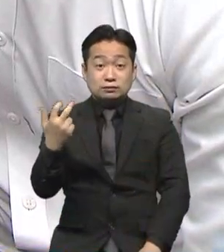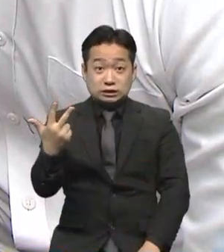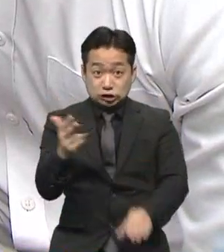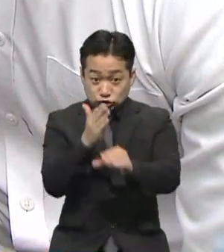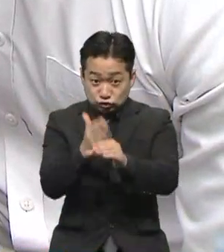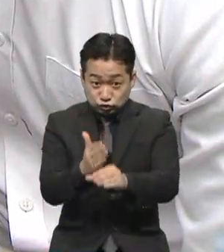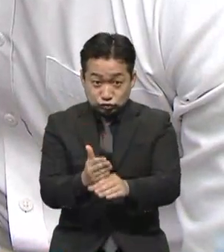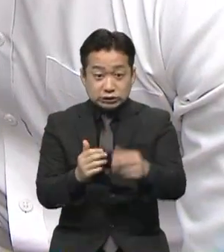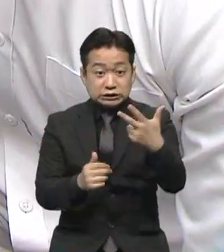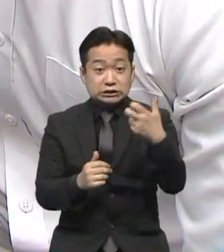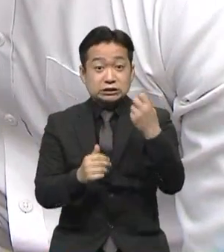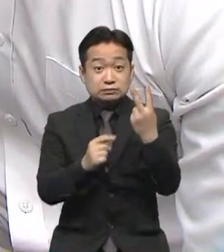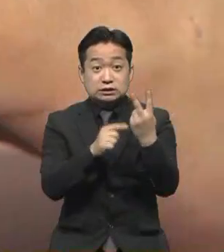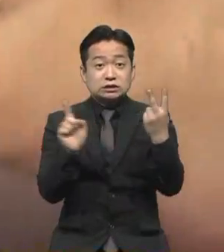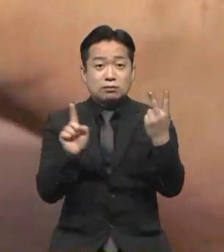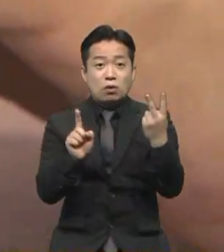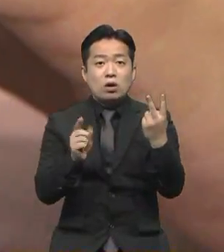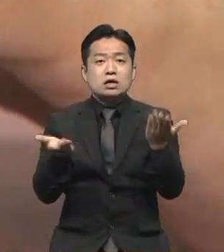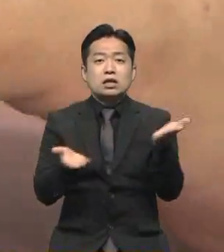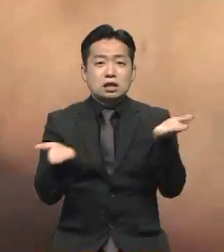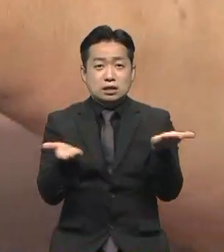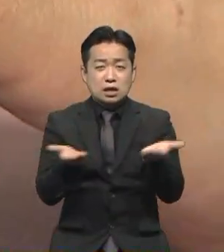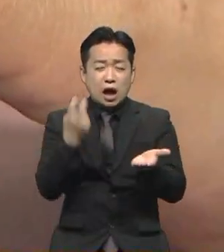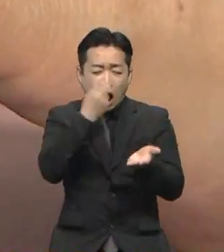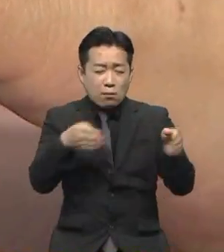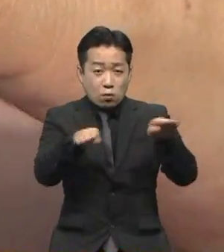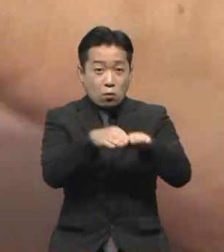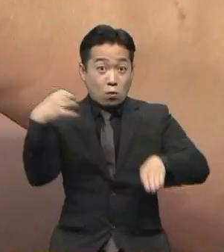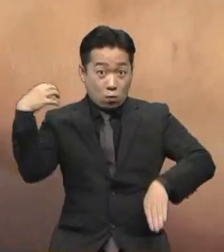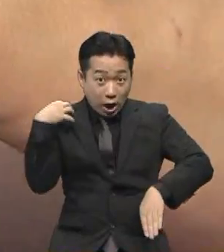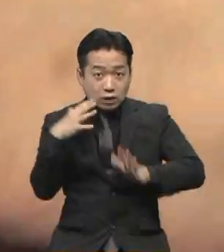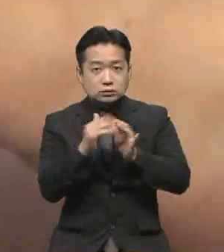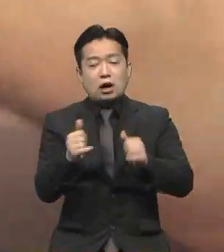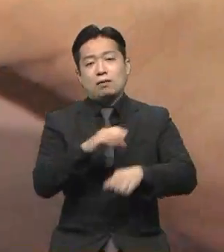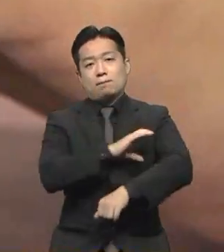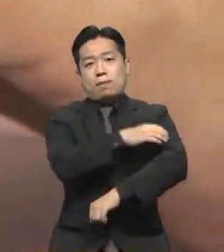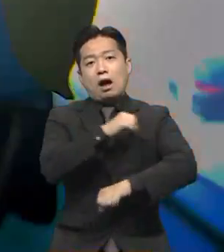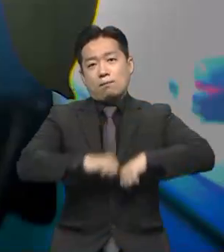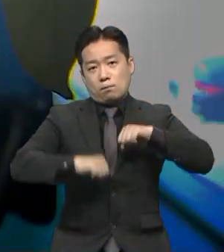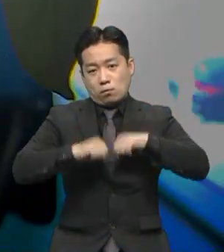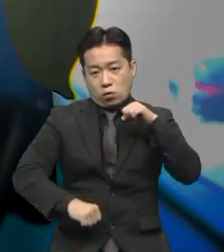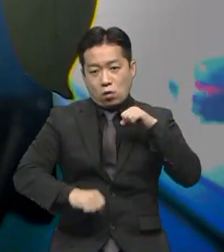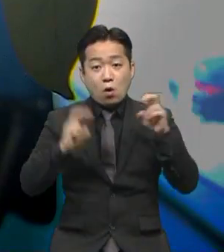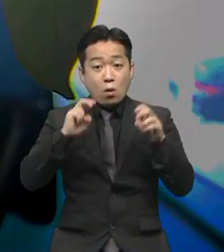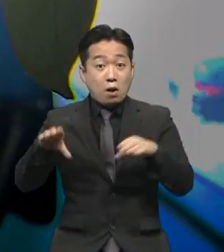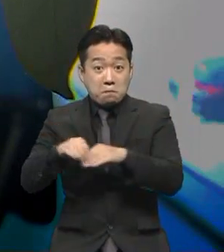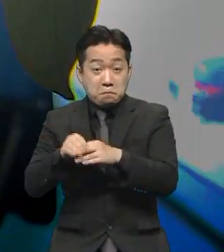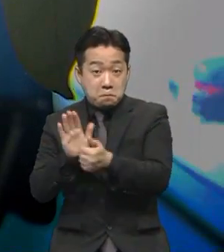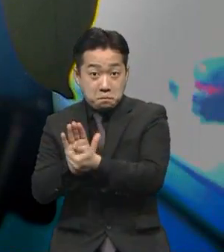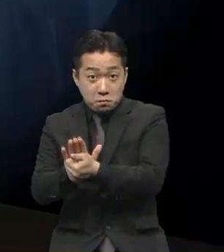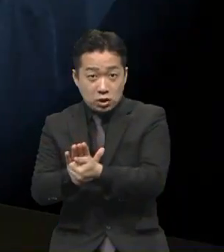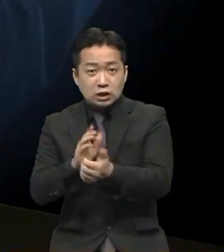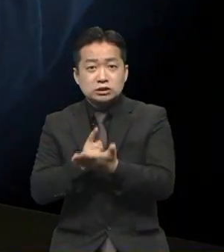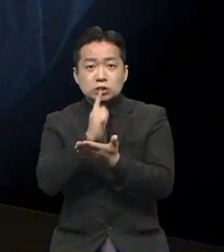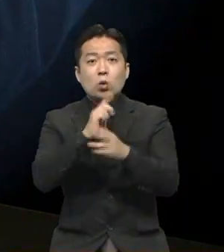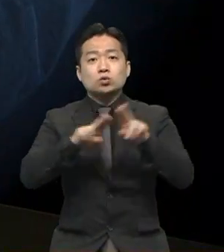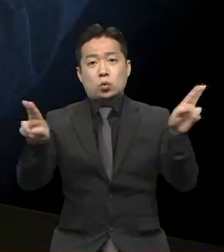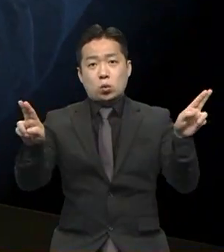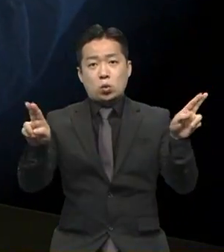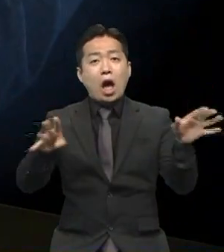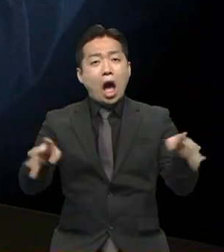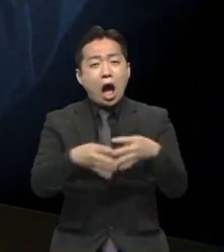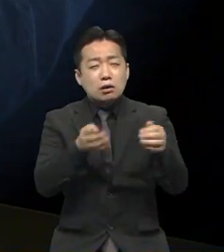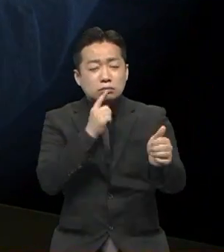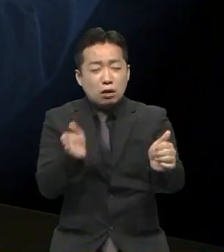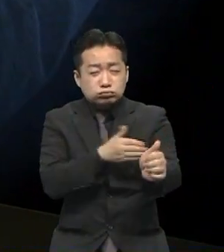일은 2건이 근로감독관 에 의한 갑질 피해 였습니다 노골적인 회사 편들기 나 신고 취업 합의 종용